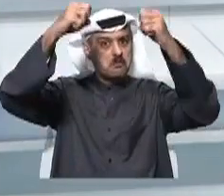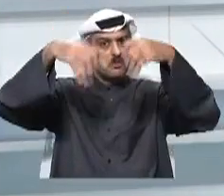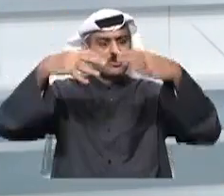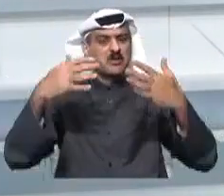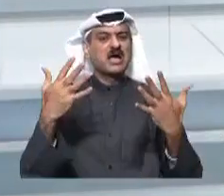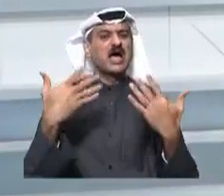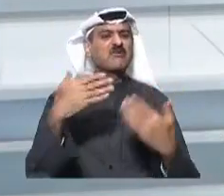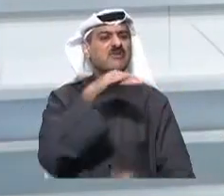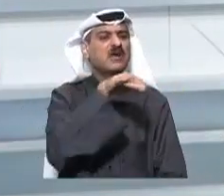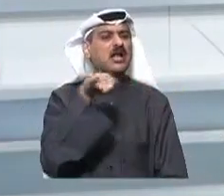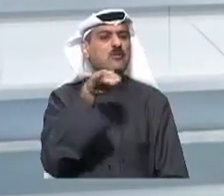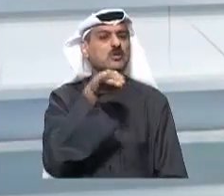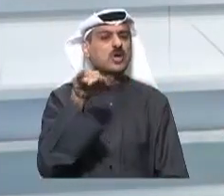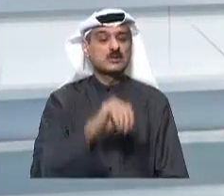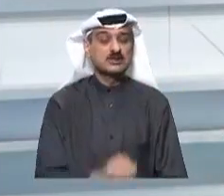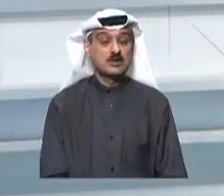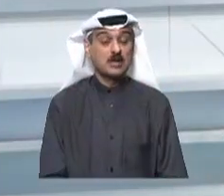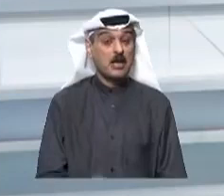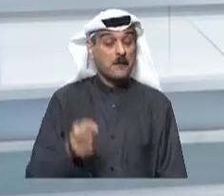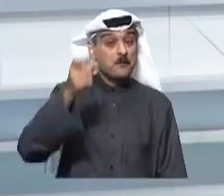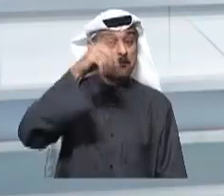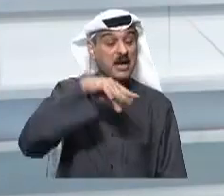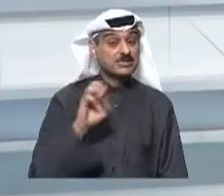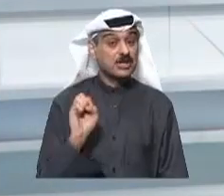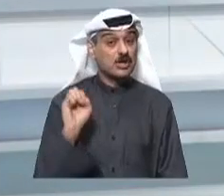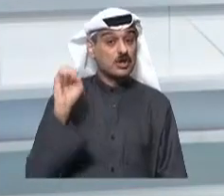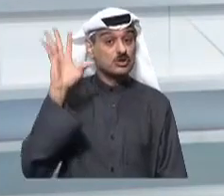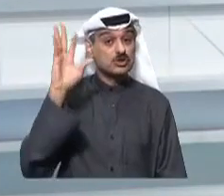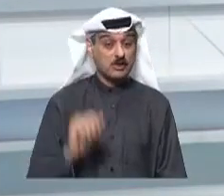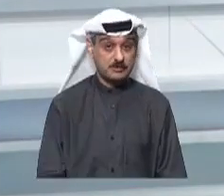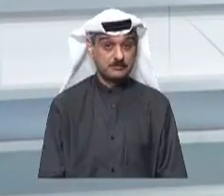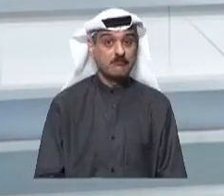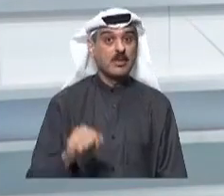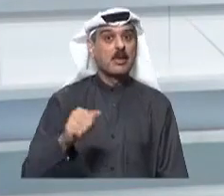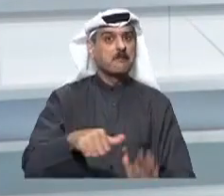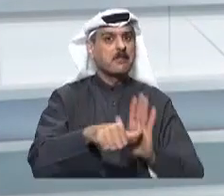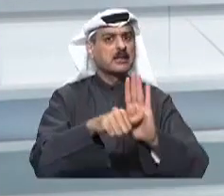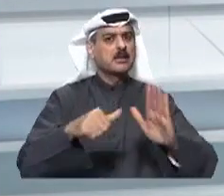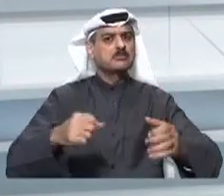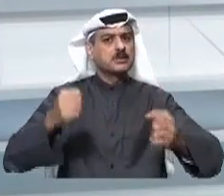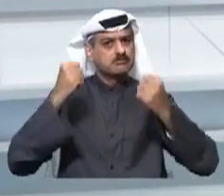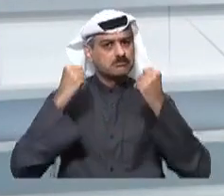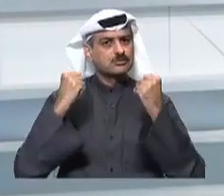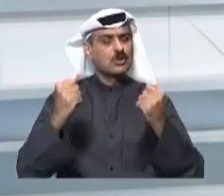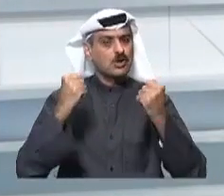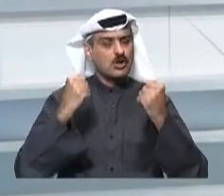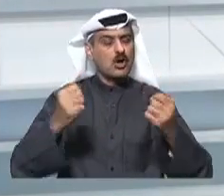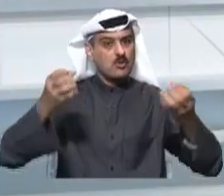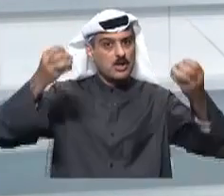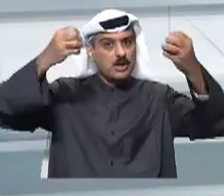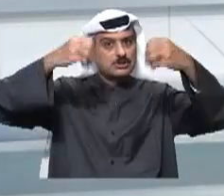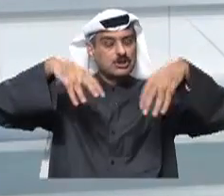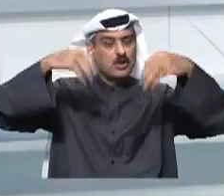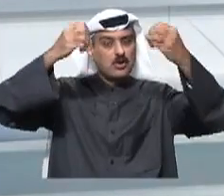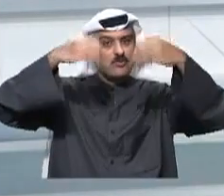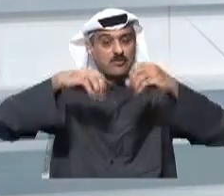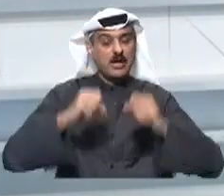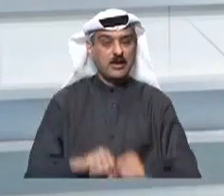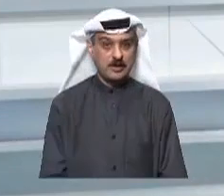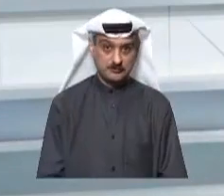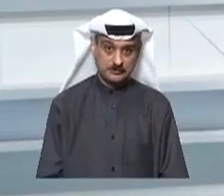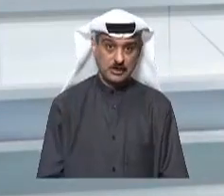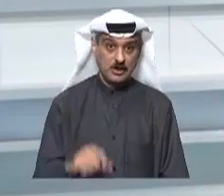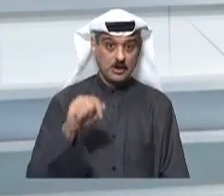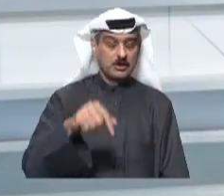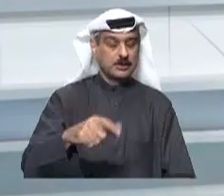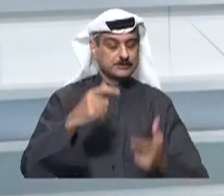إلى متوسطة في صباح يوم الغد، لكن راح تبدي تشتد تدريجيا وقد تصل إلى أنها تكون غزيرة في بعض المناطق.